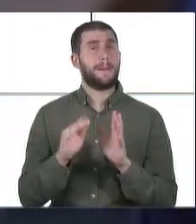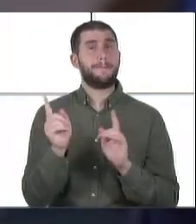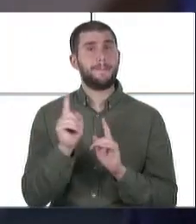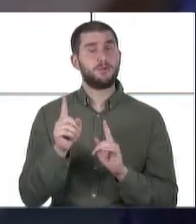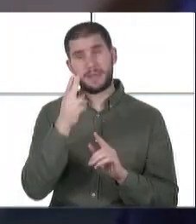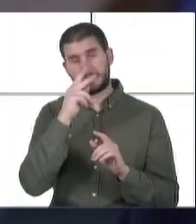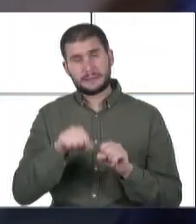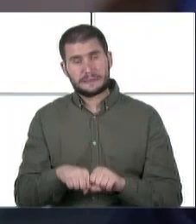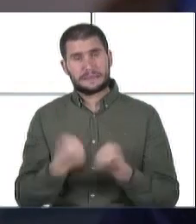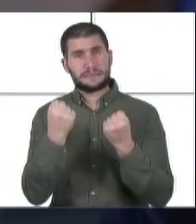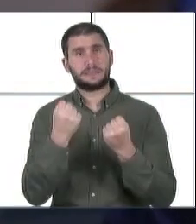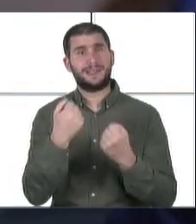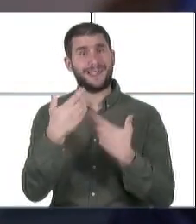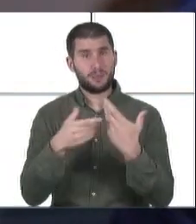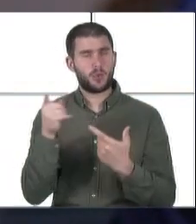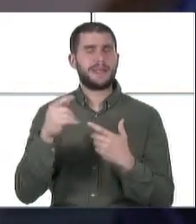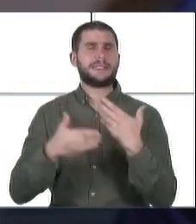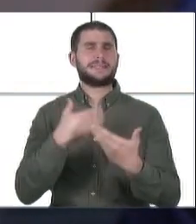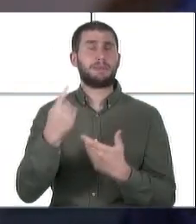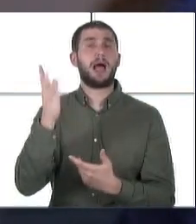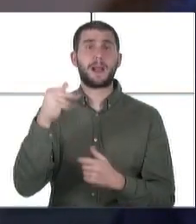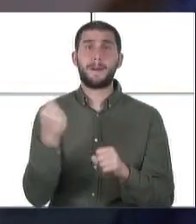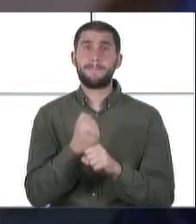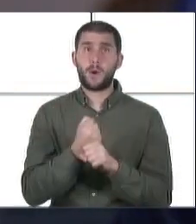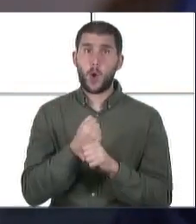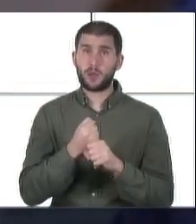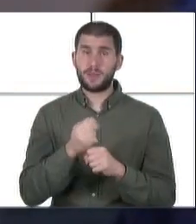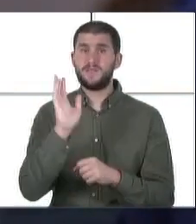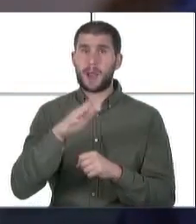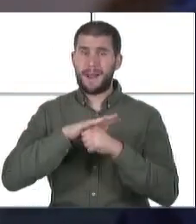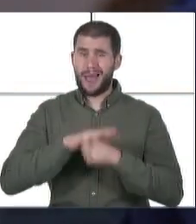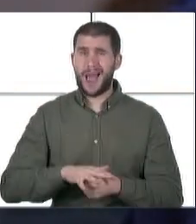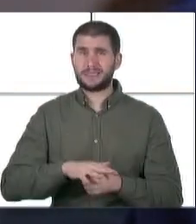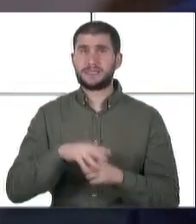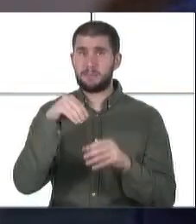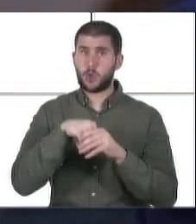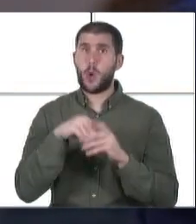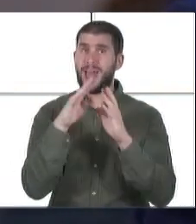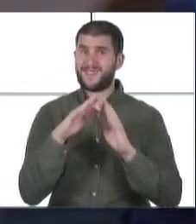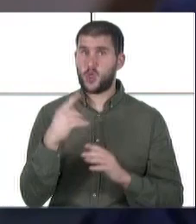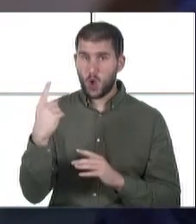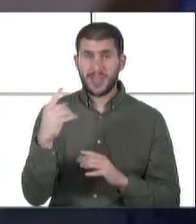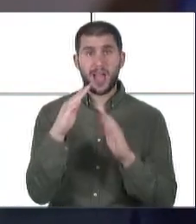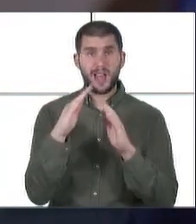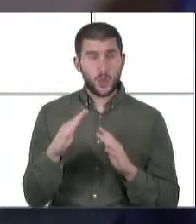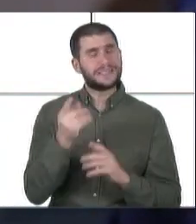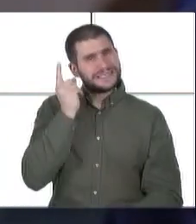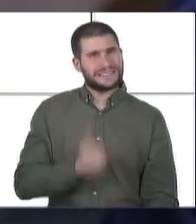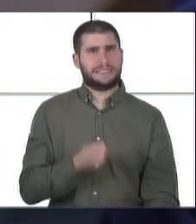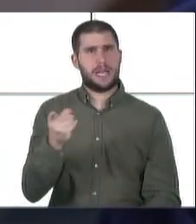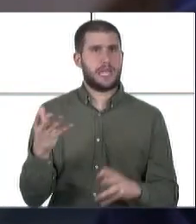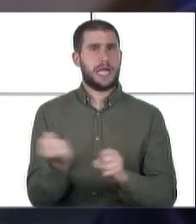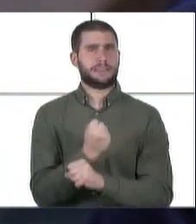שמשבש את התקדמותו זה חיזבאללה, גם בפעולות שהוא מבצע וגם בלחץ שהוא מפעיל בתוך לבנון. לבנון ממש צריכה את ההישג